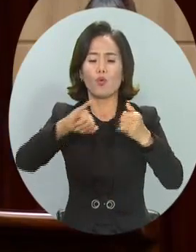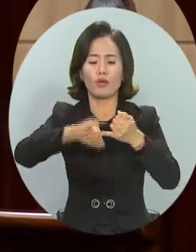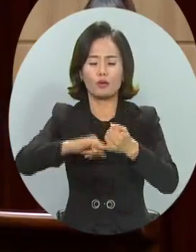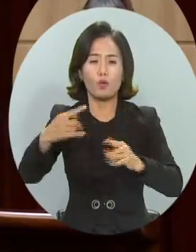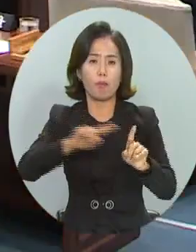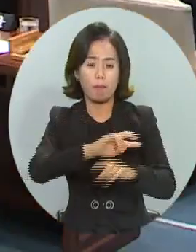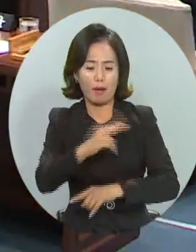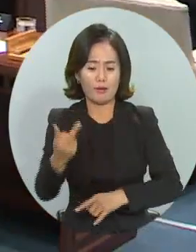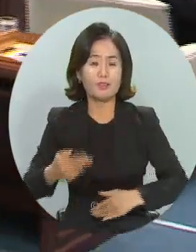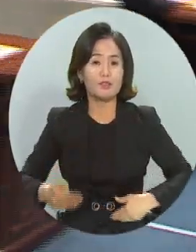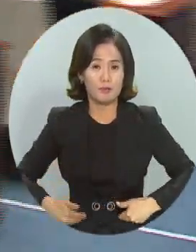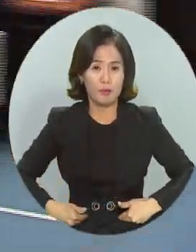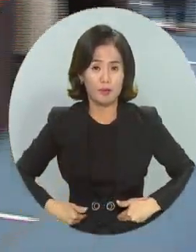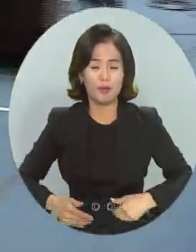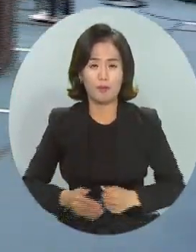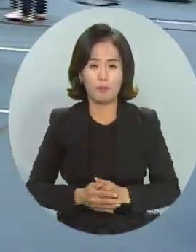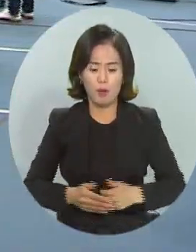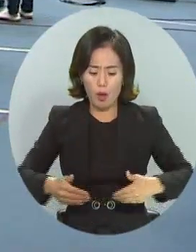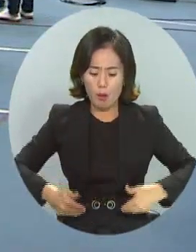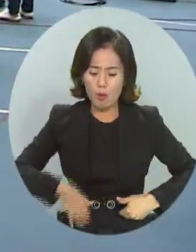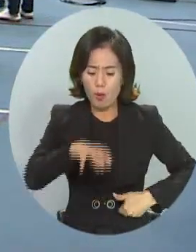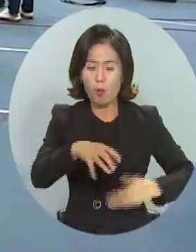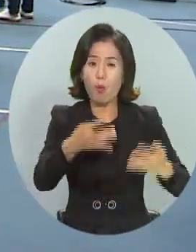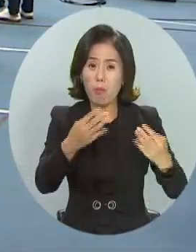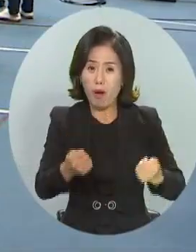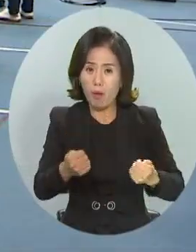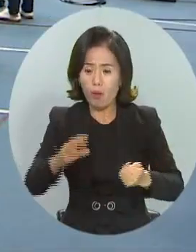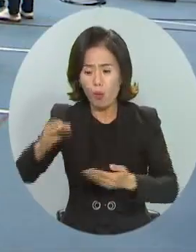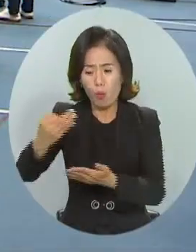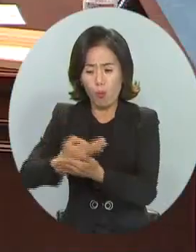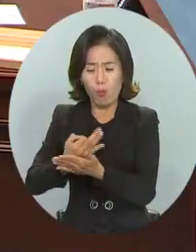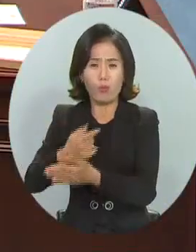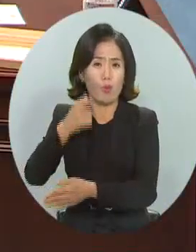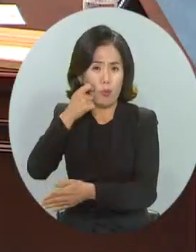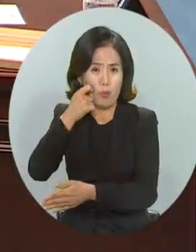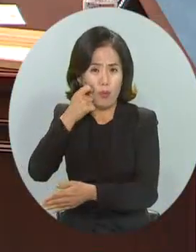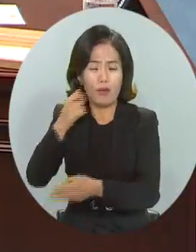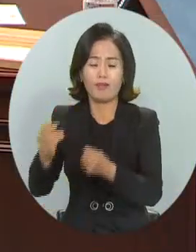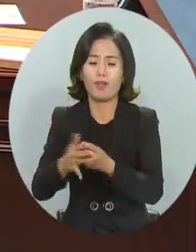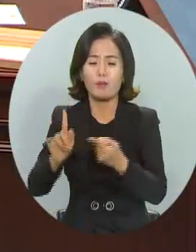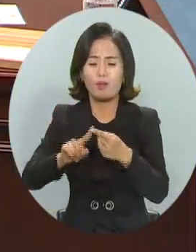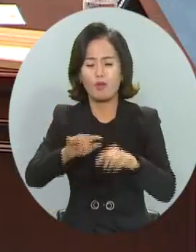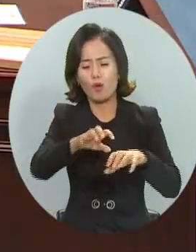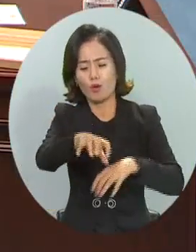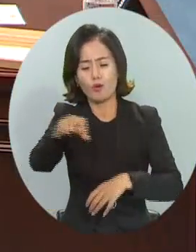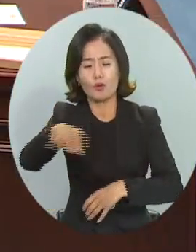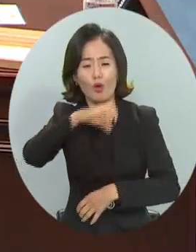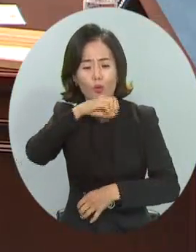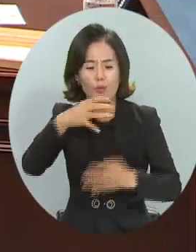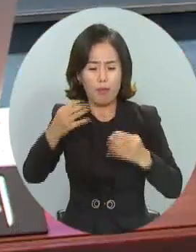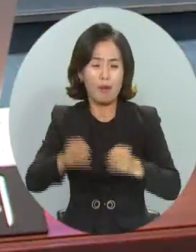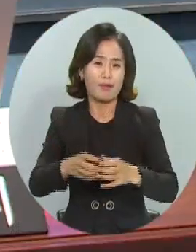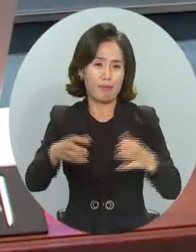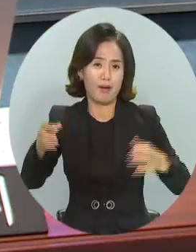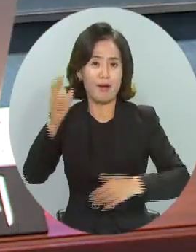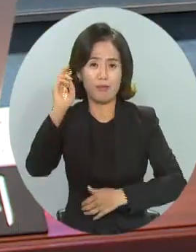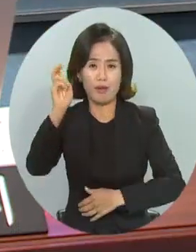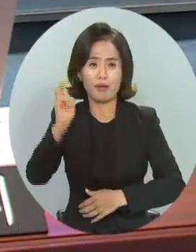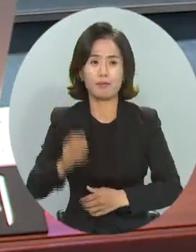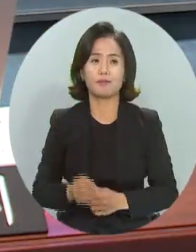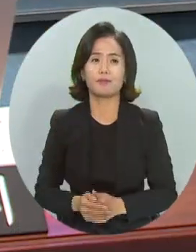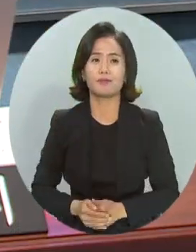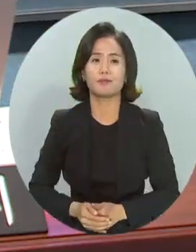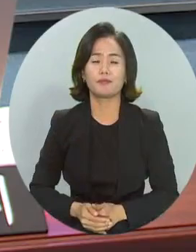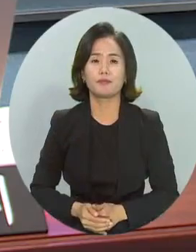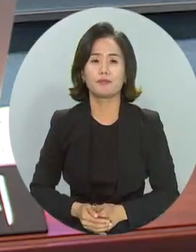것으로 생각합니다. 필요한 데는 많은데 돈 나올 데는 없는 상황에 여기저기서 불만의 목소리들이 터져 나올 것으로 예상됩니다.